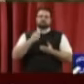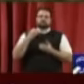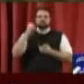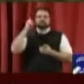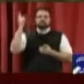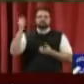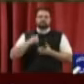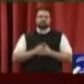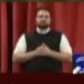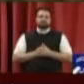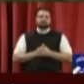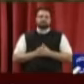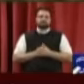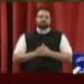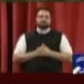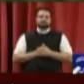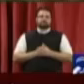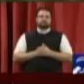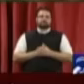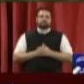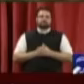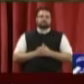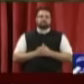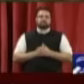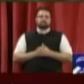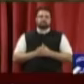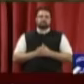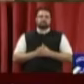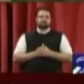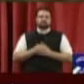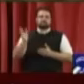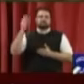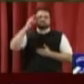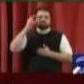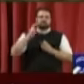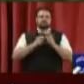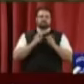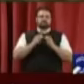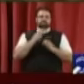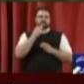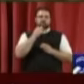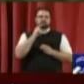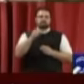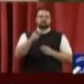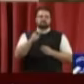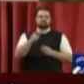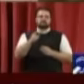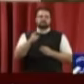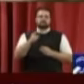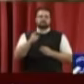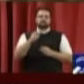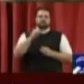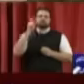vă simți copiii aia tineri, geniali din Cluj, care au descoperit chestii cu internet,